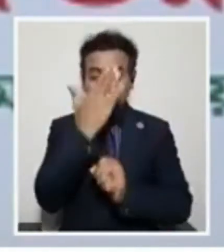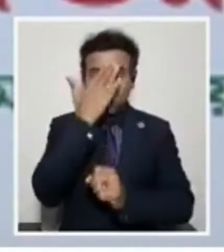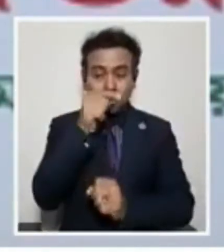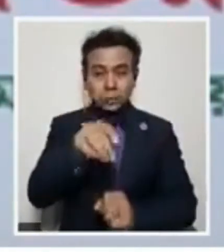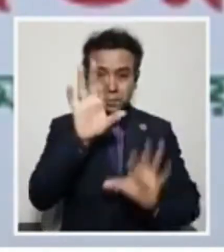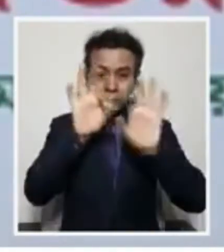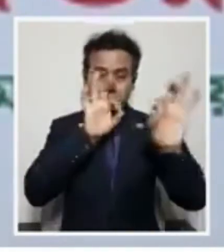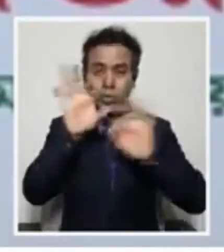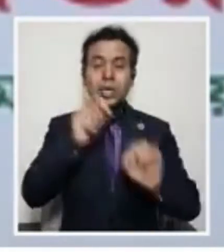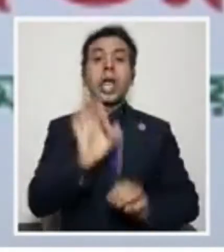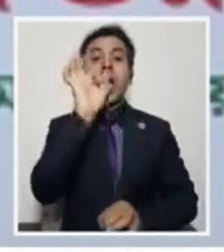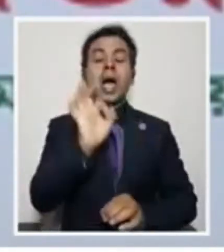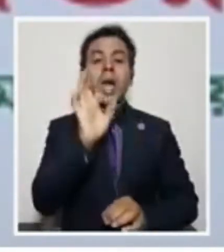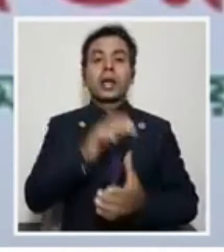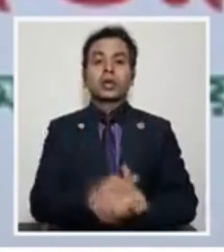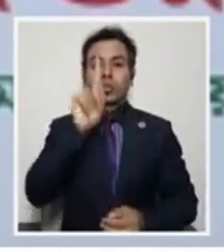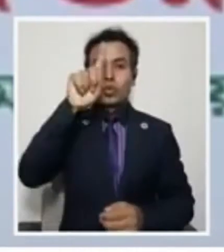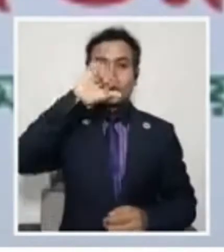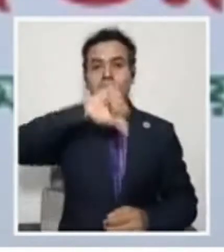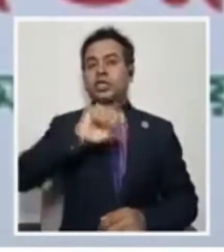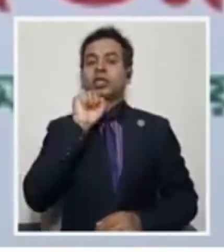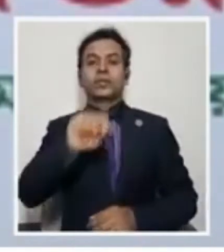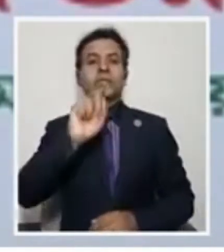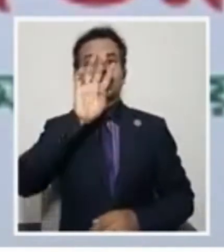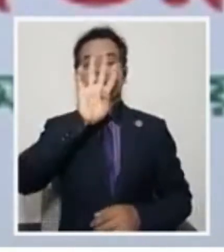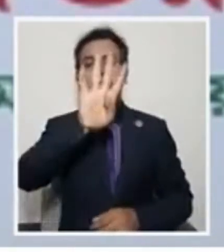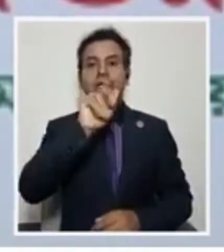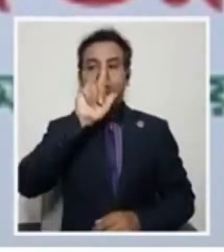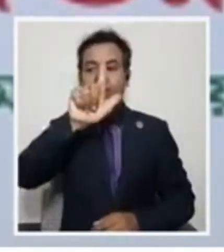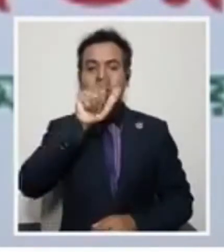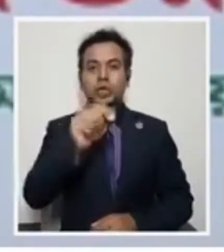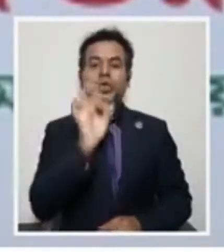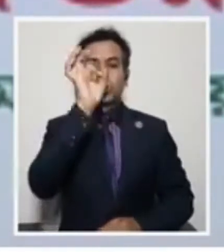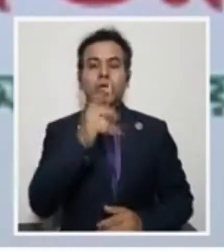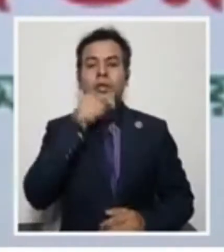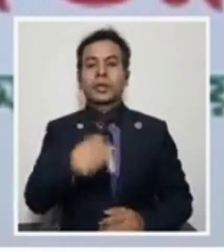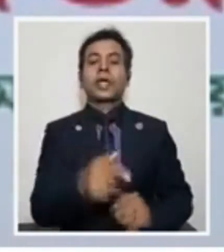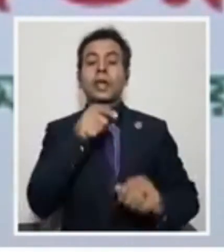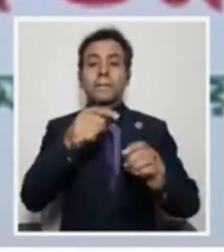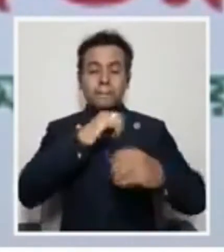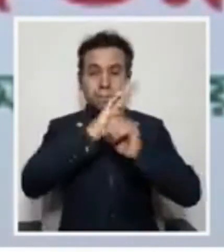19.47% এবং শনাক্ত বিবেচনায় মৃত্যুর হার 1.44%।